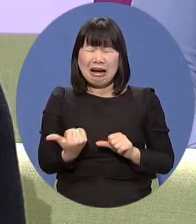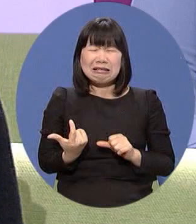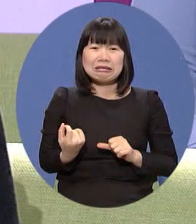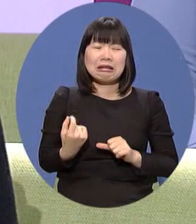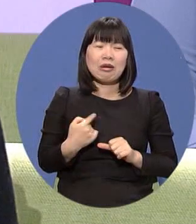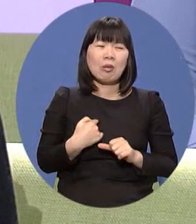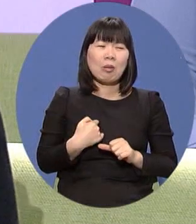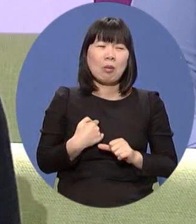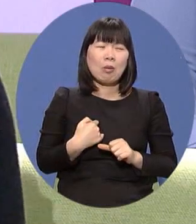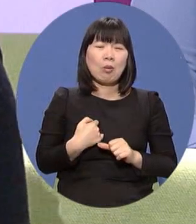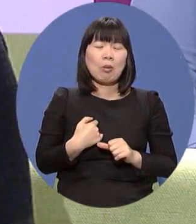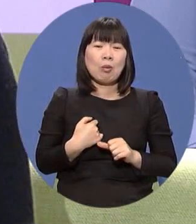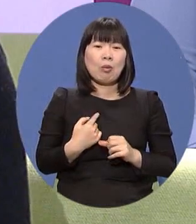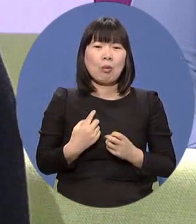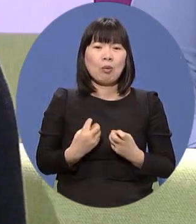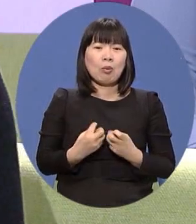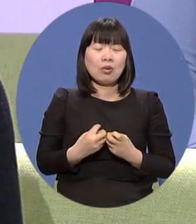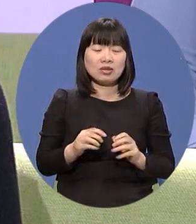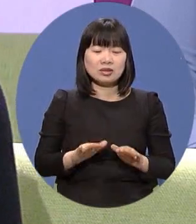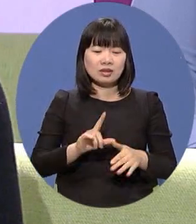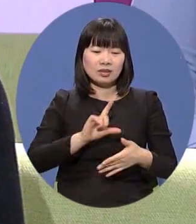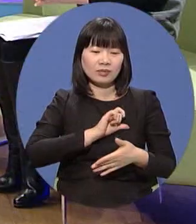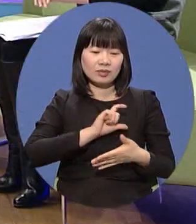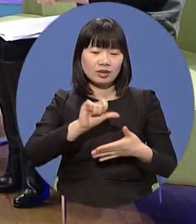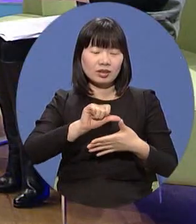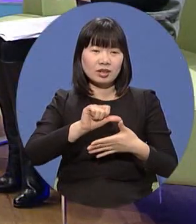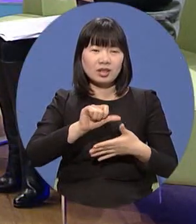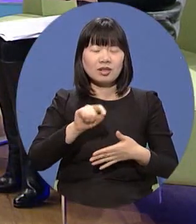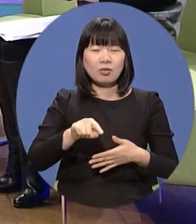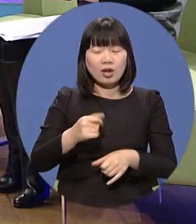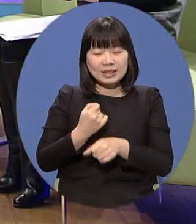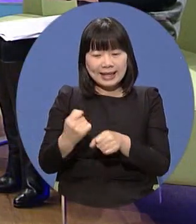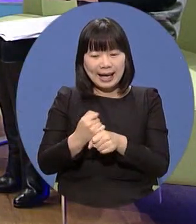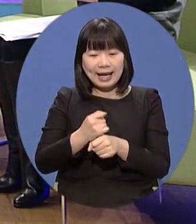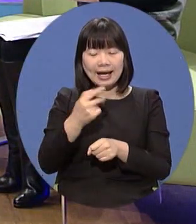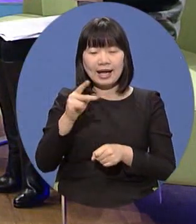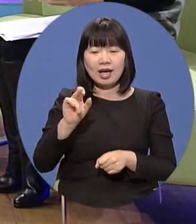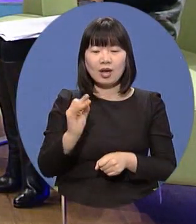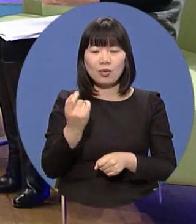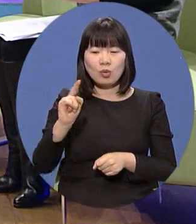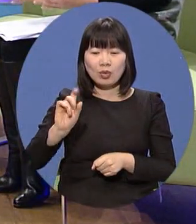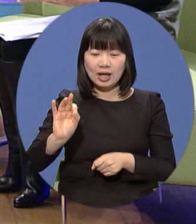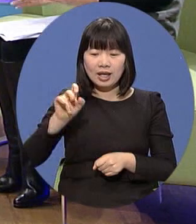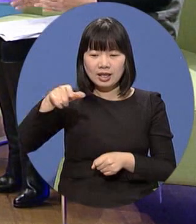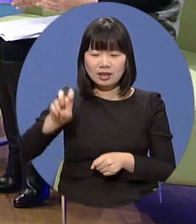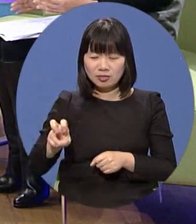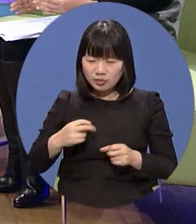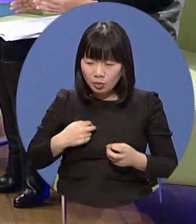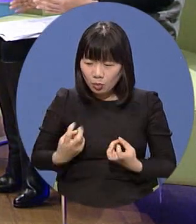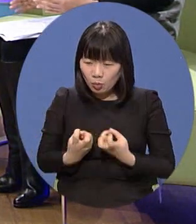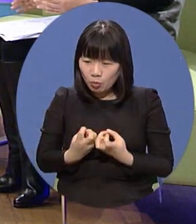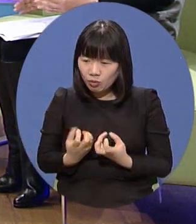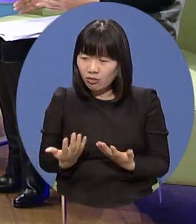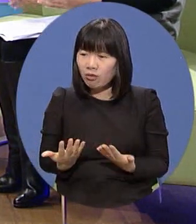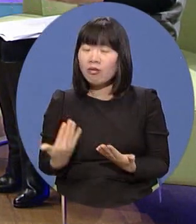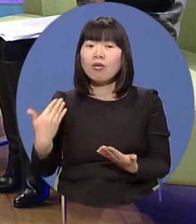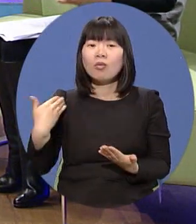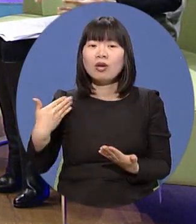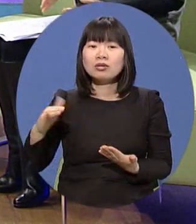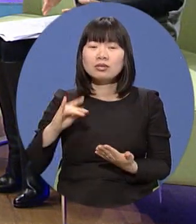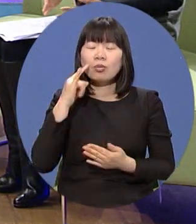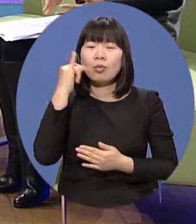아우 당황스러워. 난감해. 네. 그러니까 지용이의 주된 정서는 당황감. 내가 어떻게 해야 될지 모르겠는데.